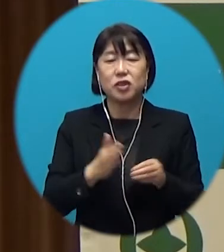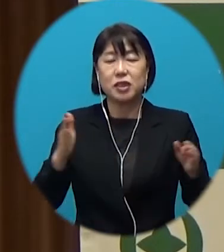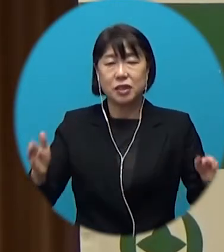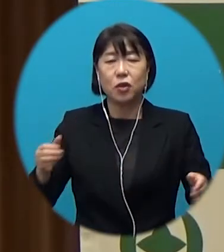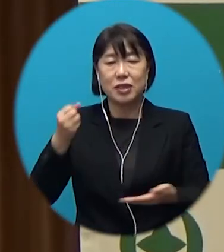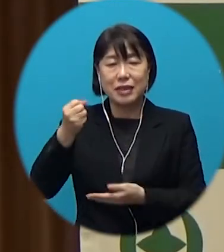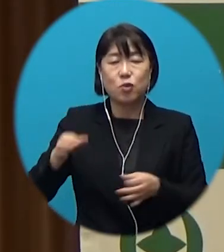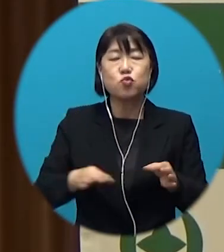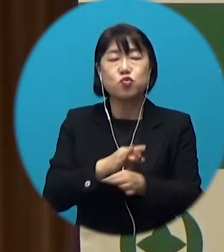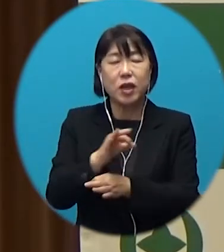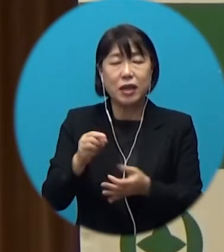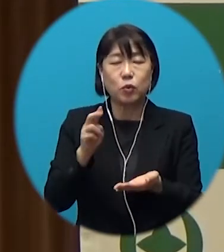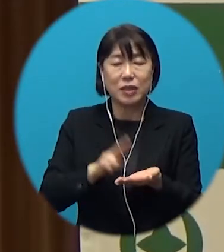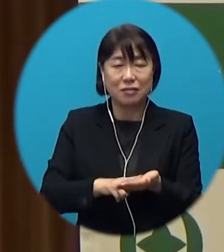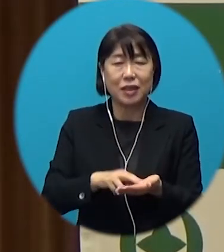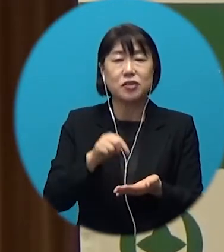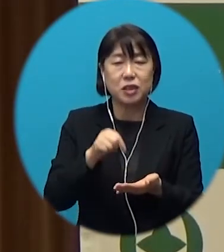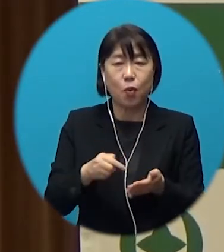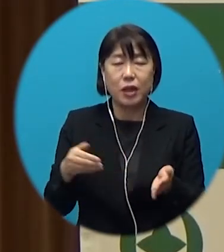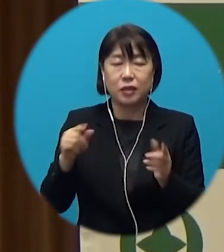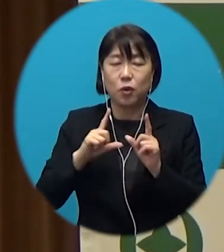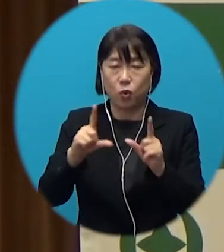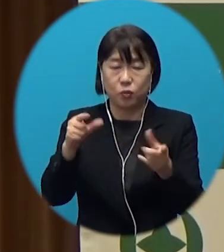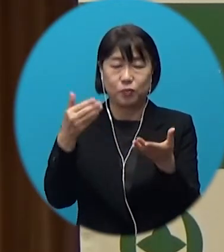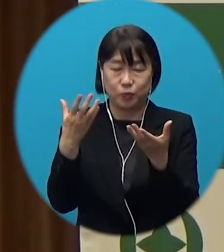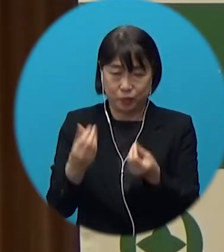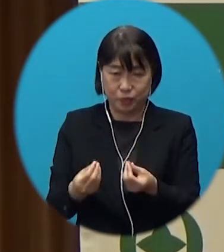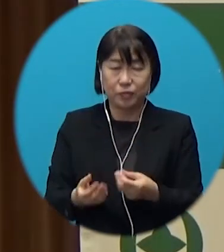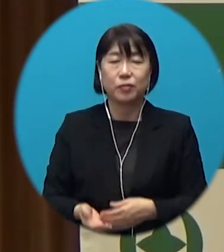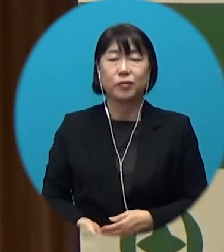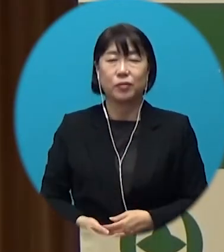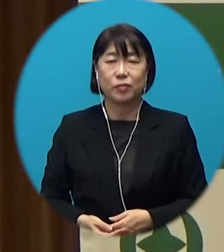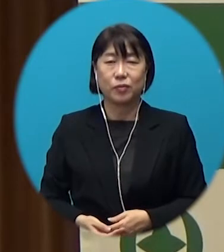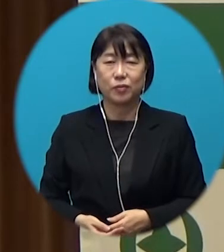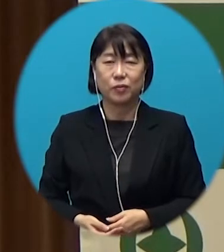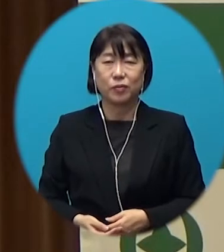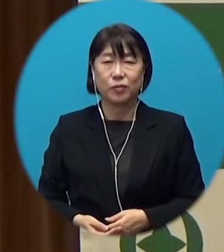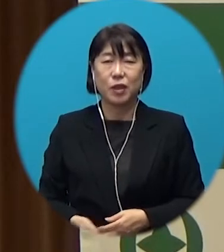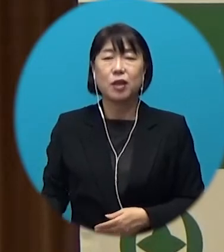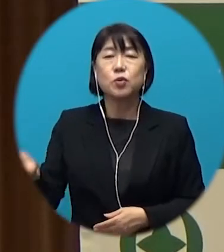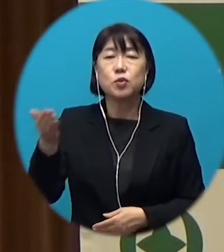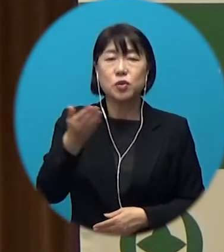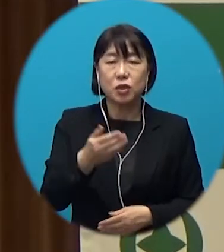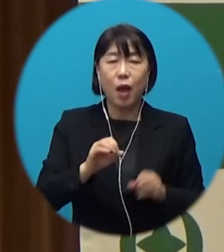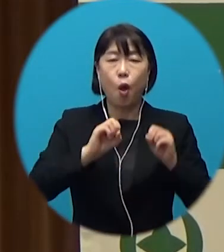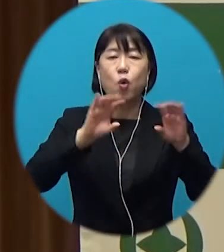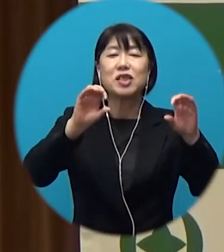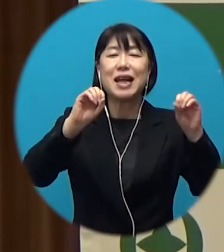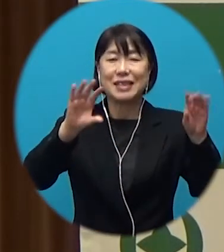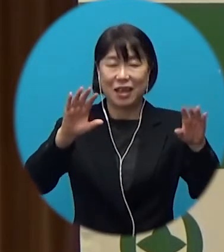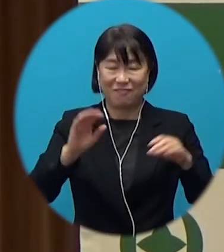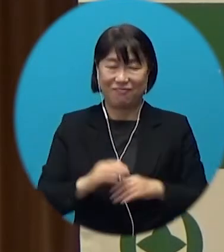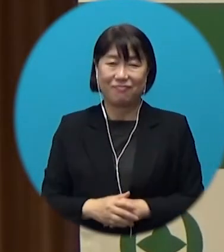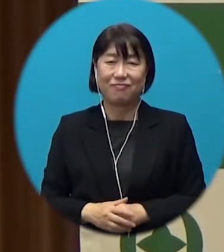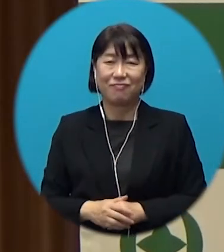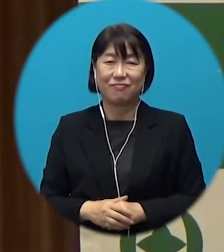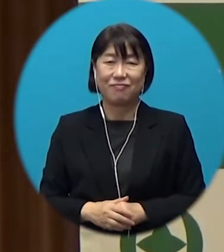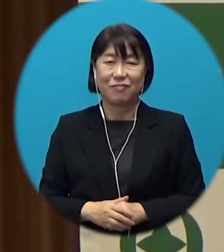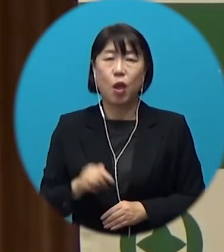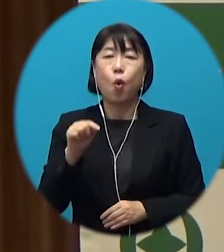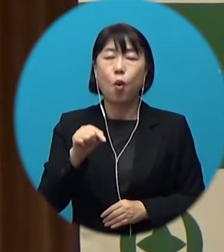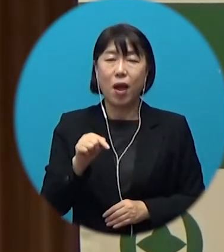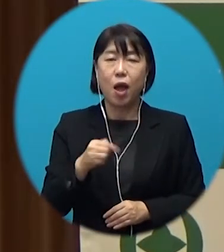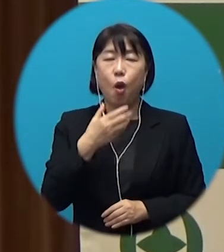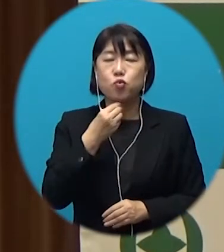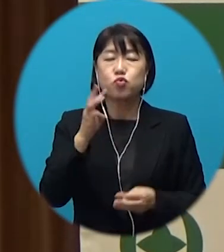策定につきましては以上になります。次はお知らせ事項になります。こちらは福田